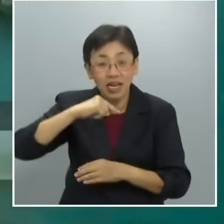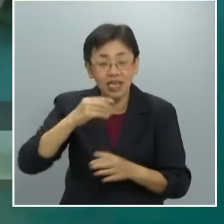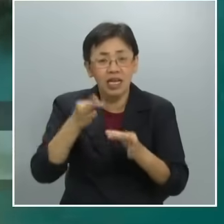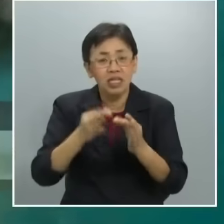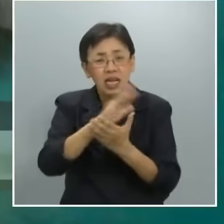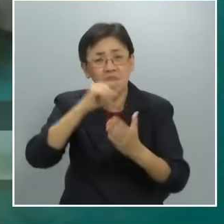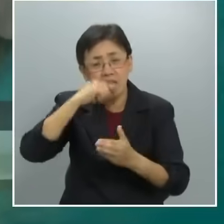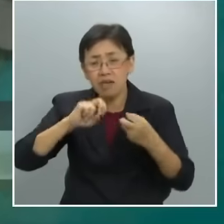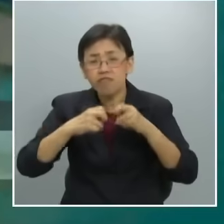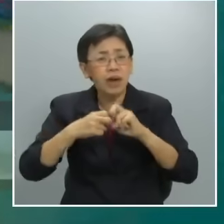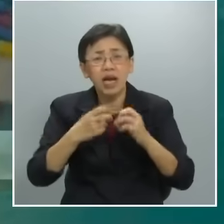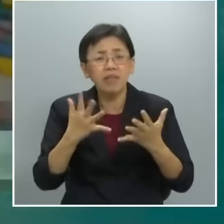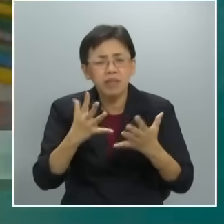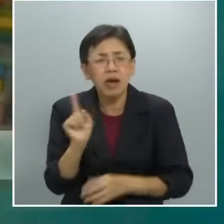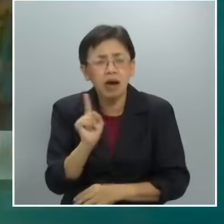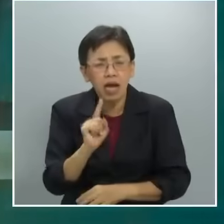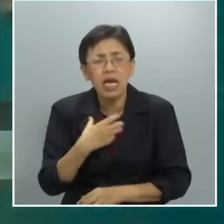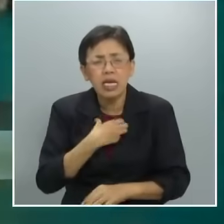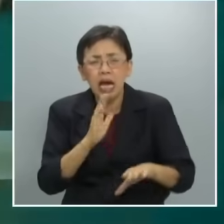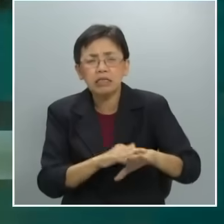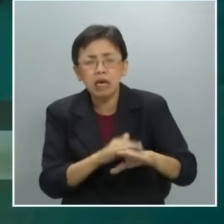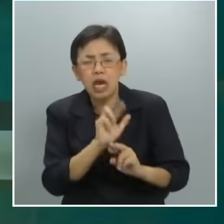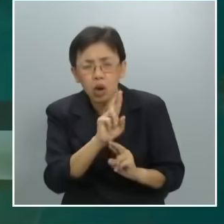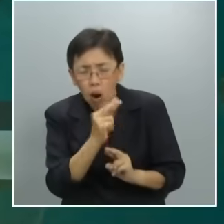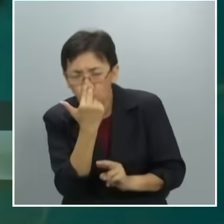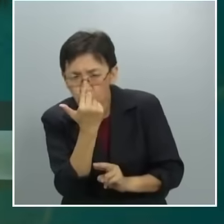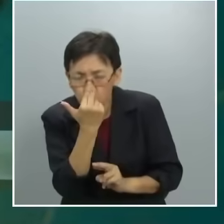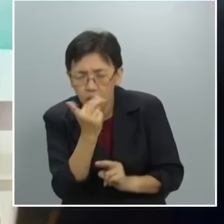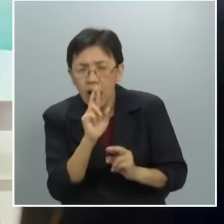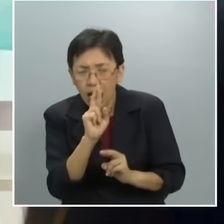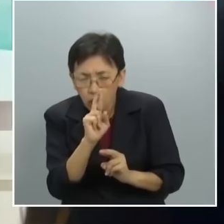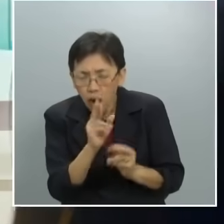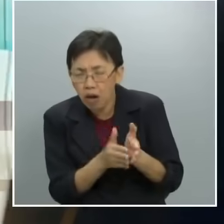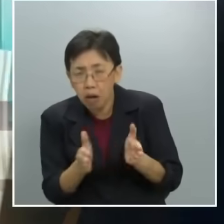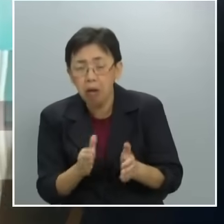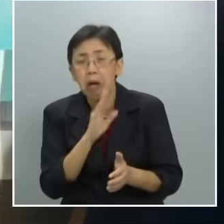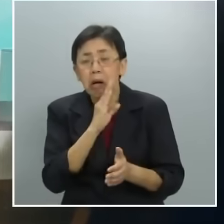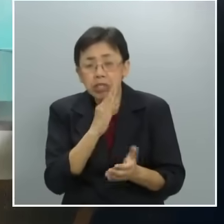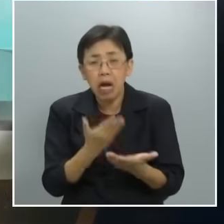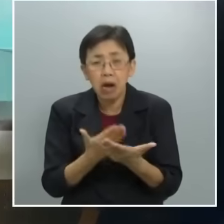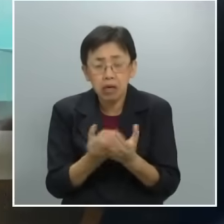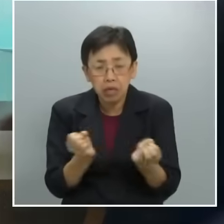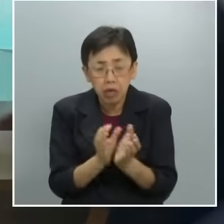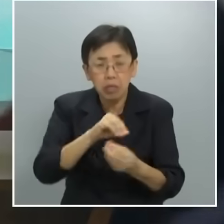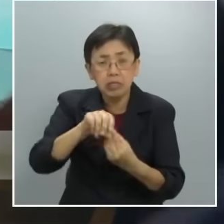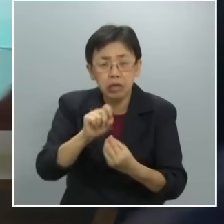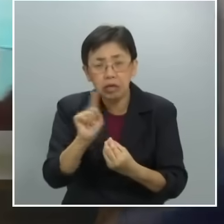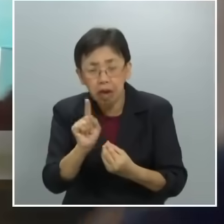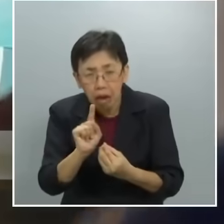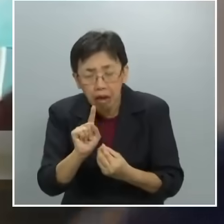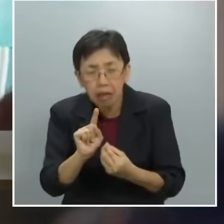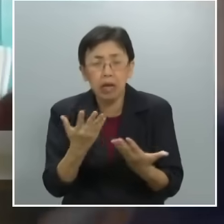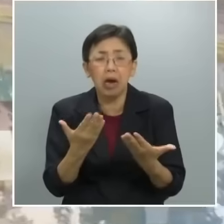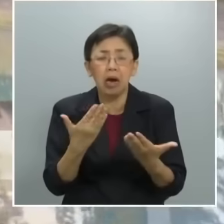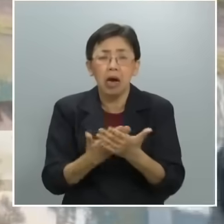ได้ติดอะไรเพียงแต่ให้ระวังให้เขียนพันระยะยาวเวลาออกมาแล้วจะกระทบเศรษฐกิจเชิงบวกอย่างไรรวมถึงการเติบโต